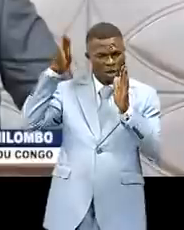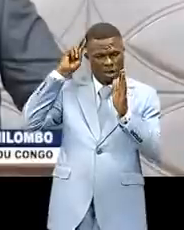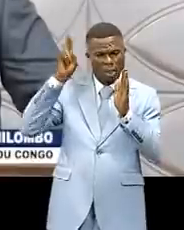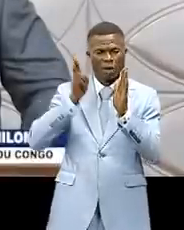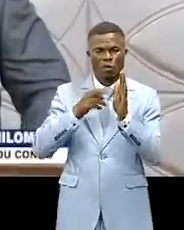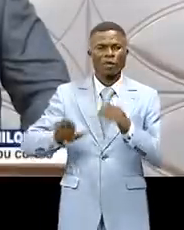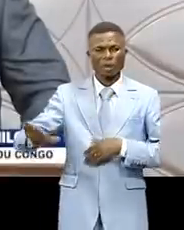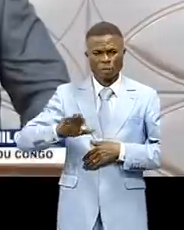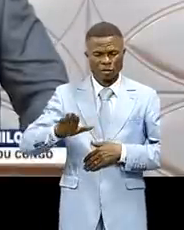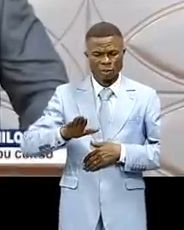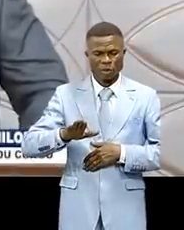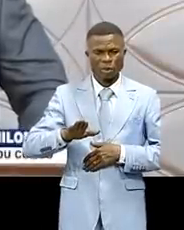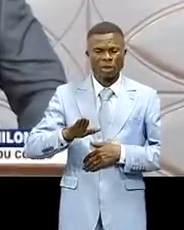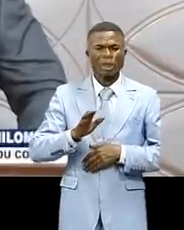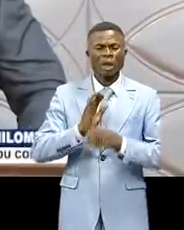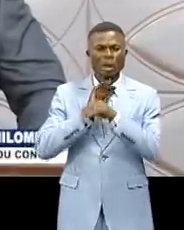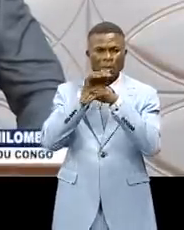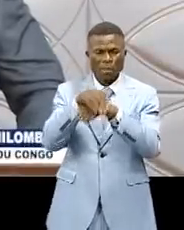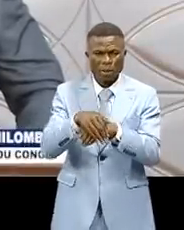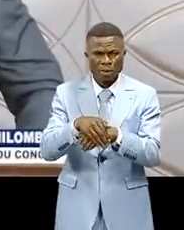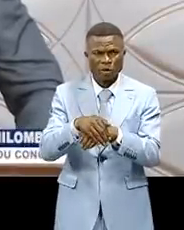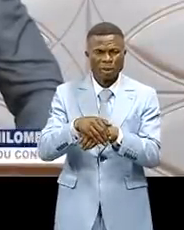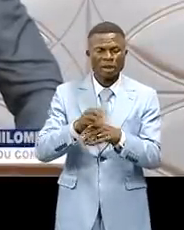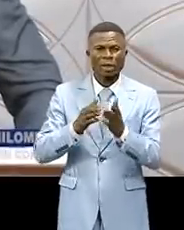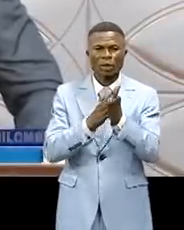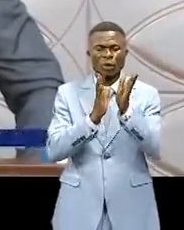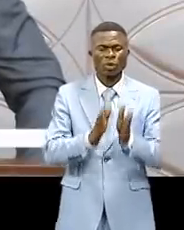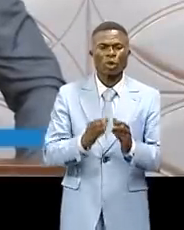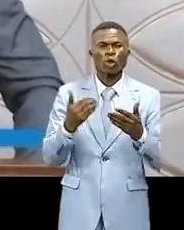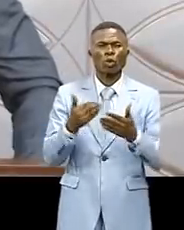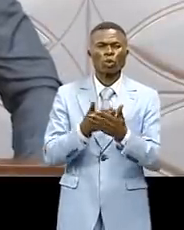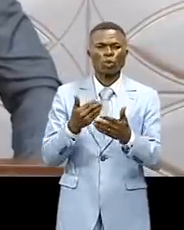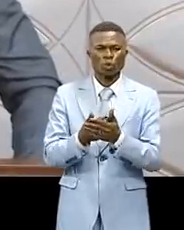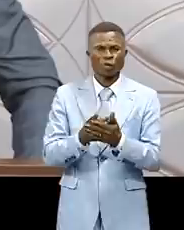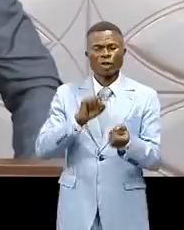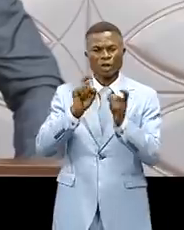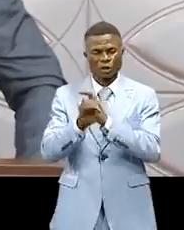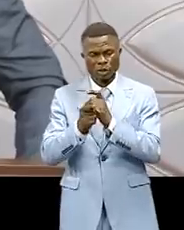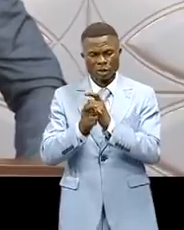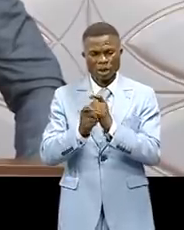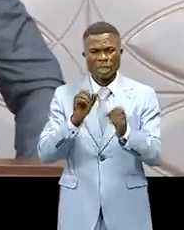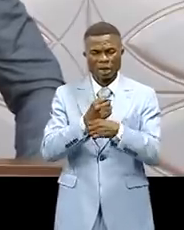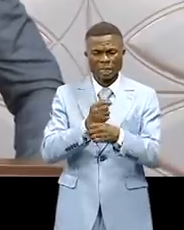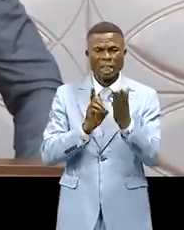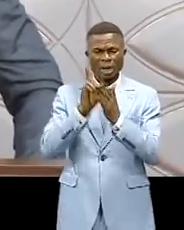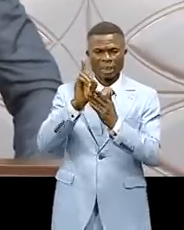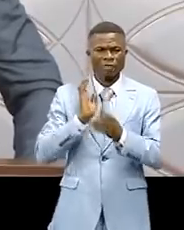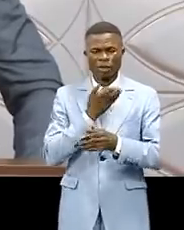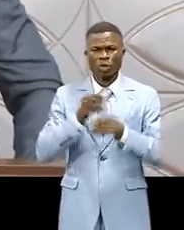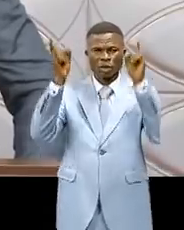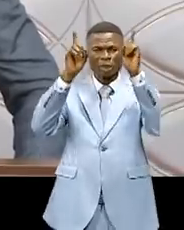devraient résolument s'inscrire dans des challenge renouvelé pour stimuler le développement du continent